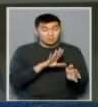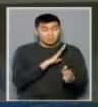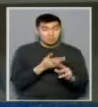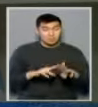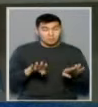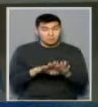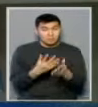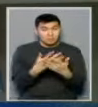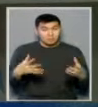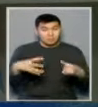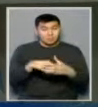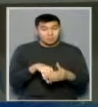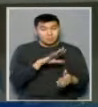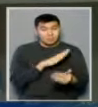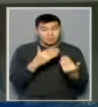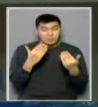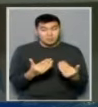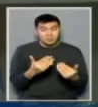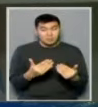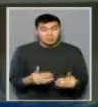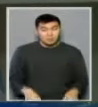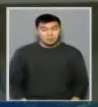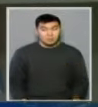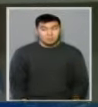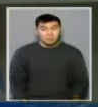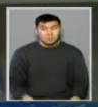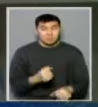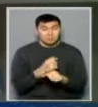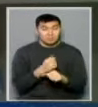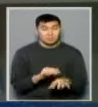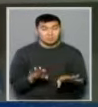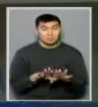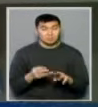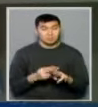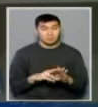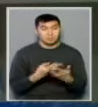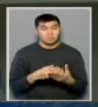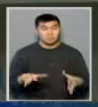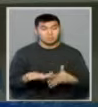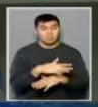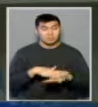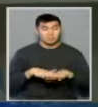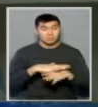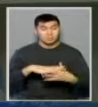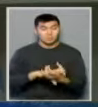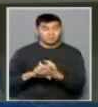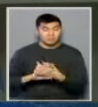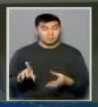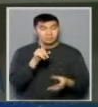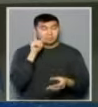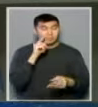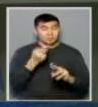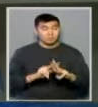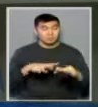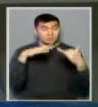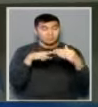құрылған ассамблея жастары республикалық қоғамдық бірлестік жұмысын істейді. Ассамблеяның жастар қозғалысының өкілдері 10